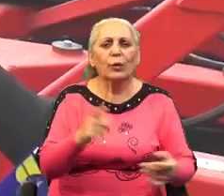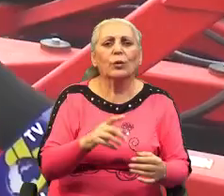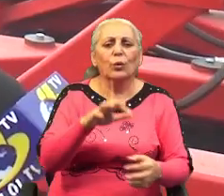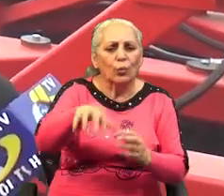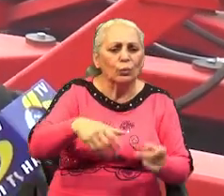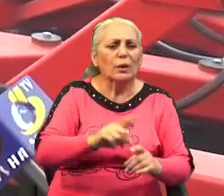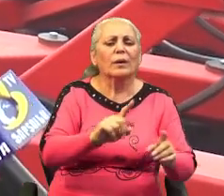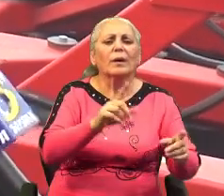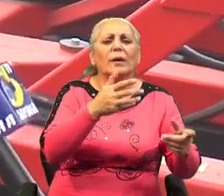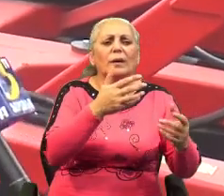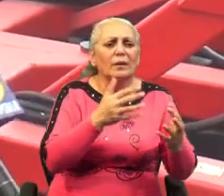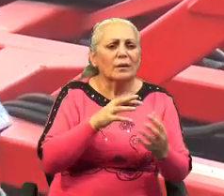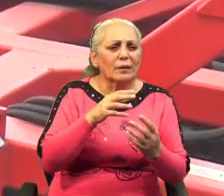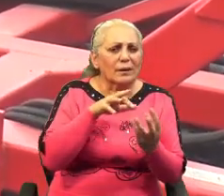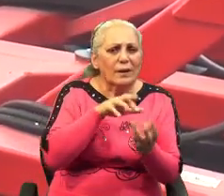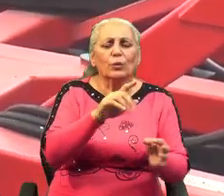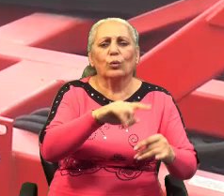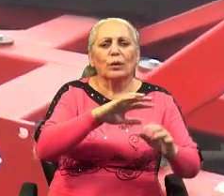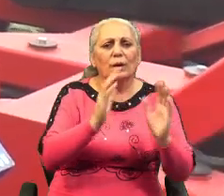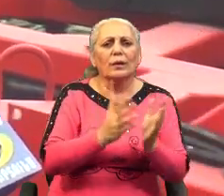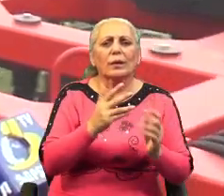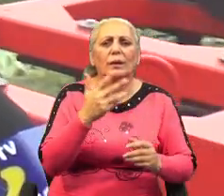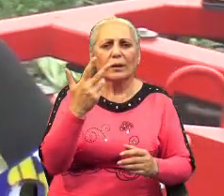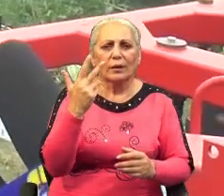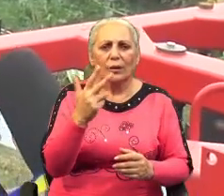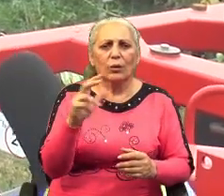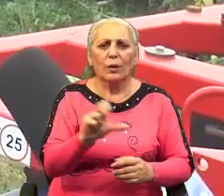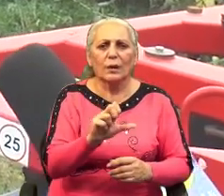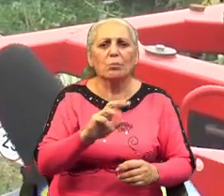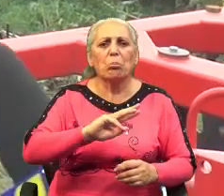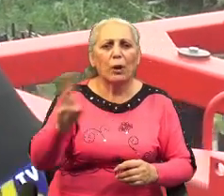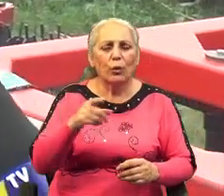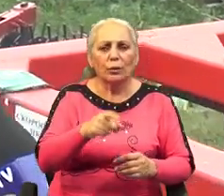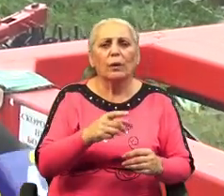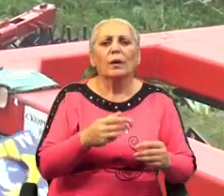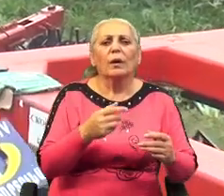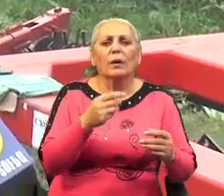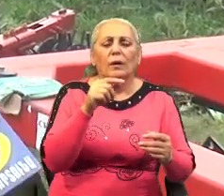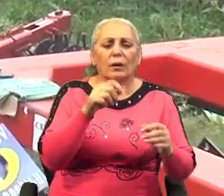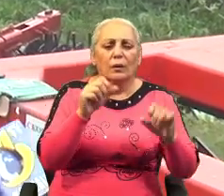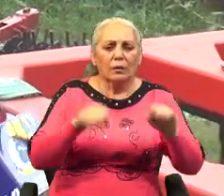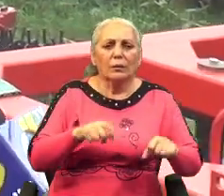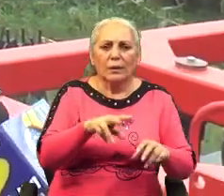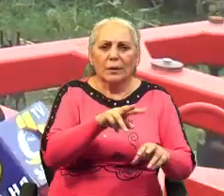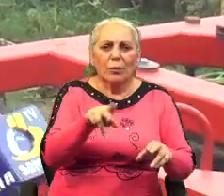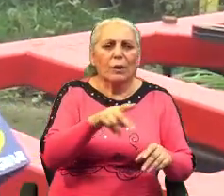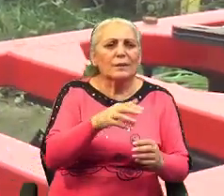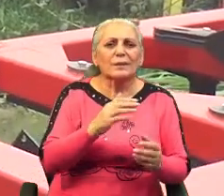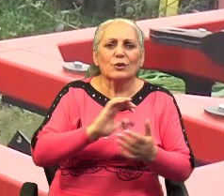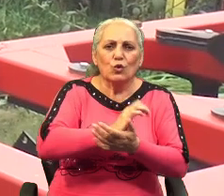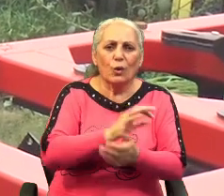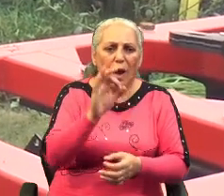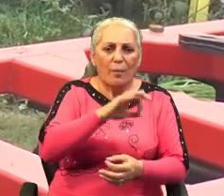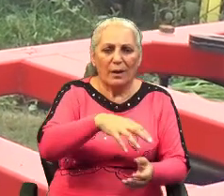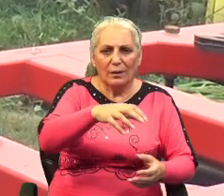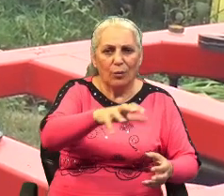թանկ չի, 3.5 միլիոն աժողությամբ, ազոտային գութանը նույն կարգի, մոտարապես այդ կարգի, եգիպտացորենի